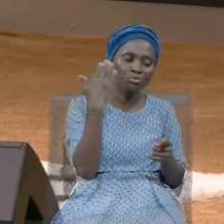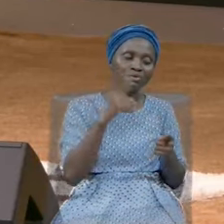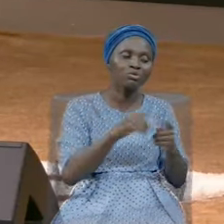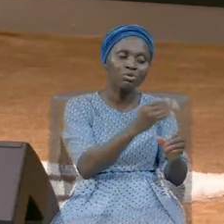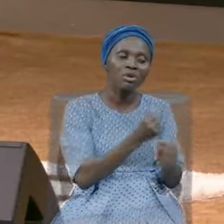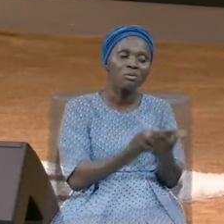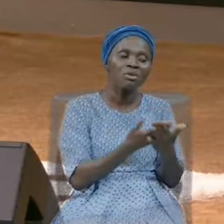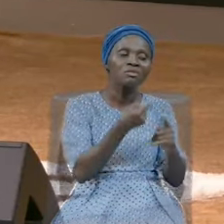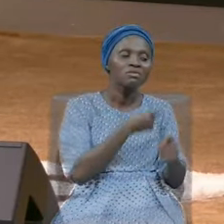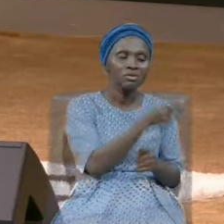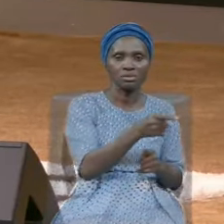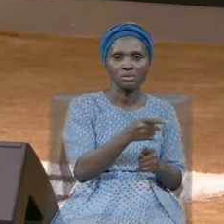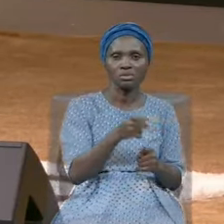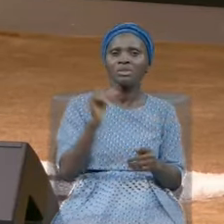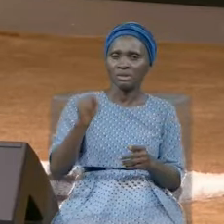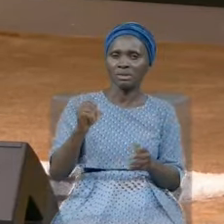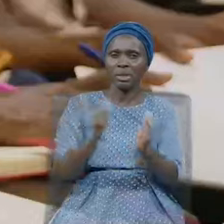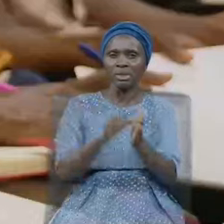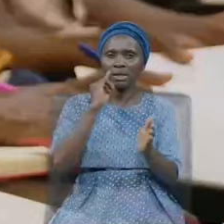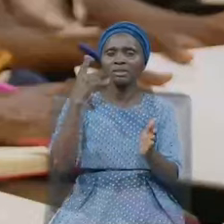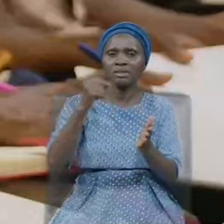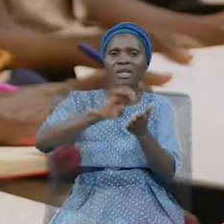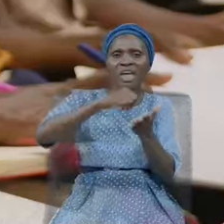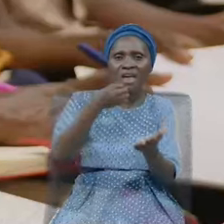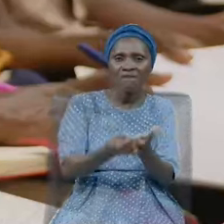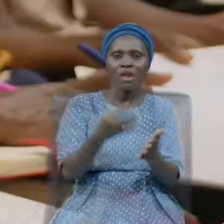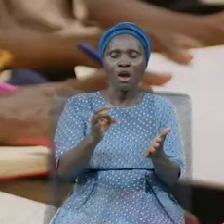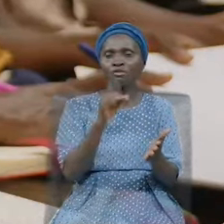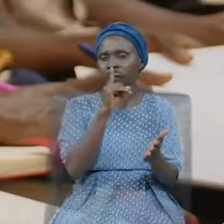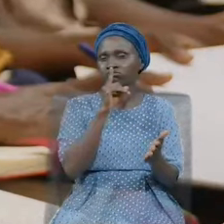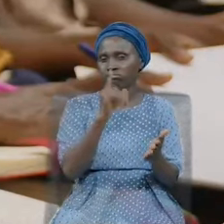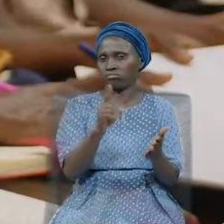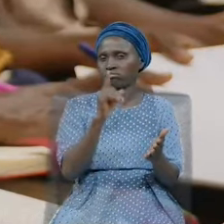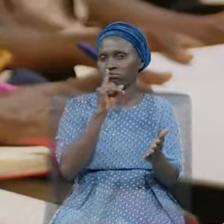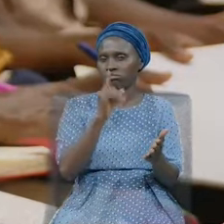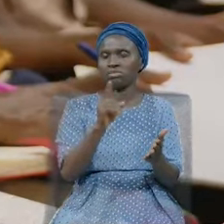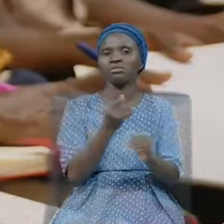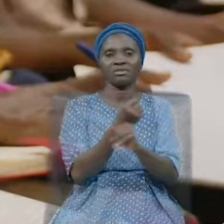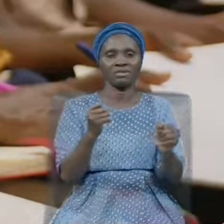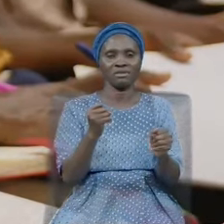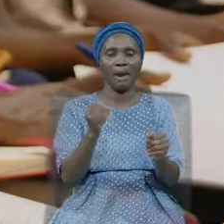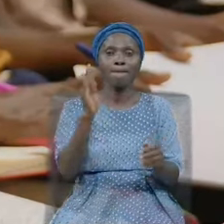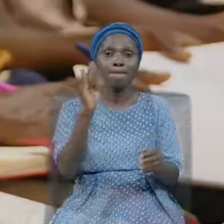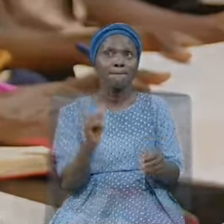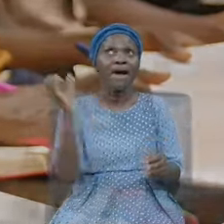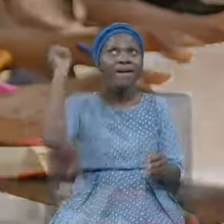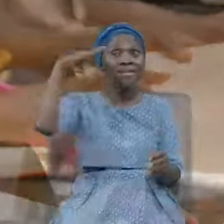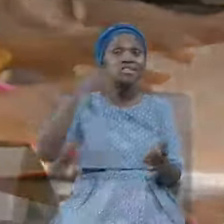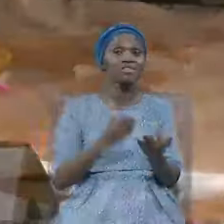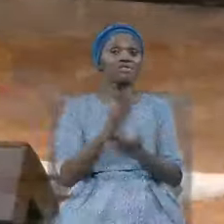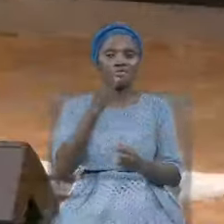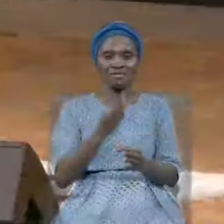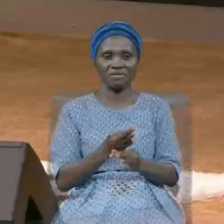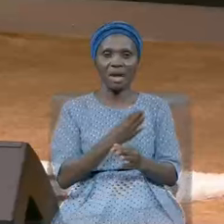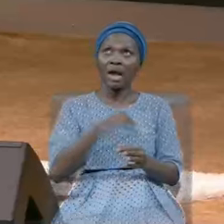c'est l'évidence du véritable salut par la grâce au moyen de la foi. Et dit,